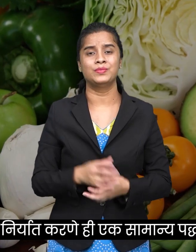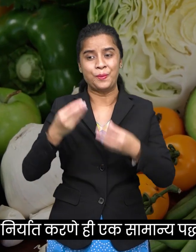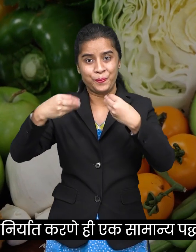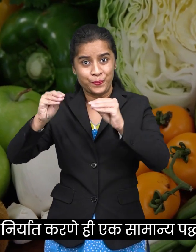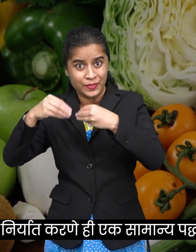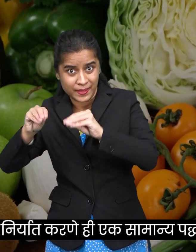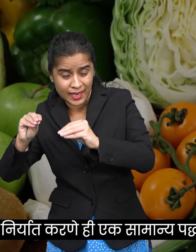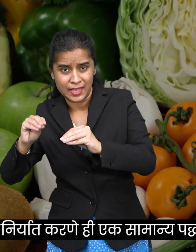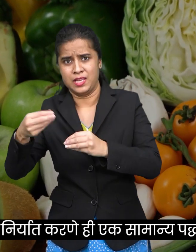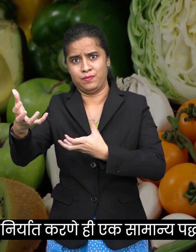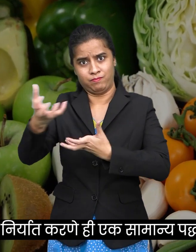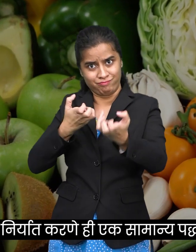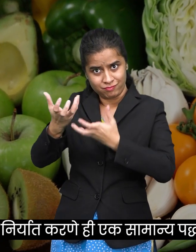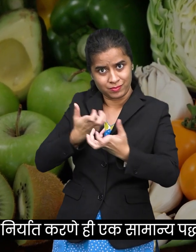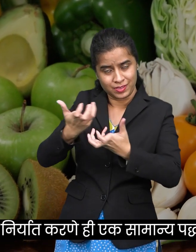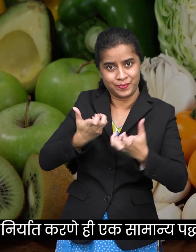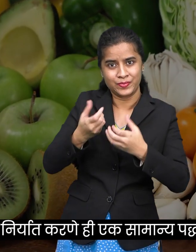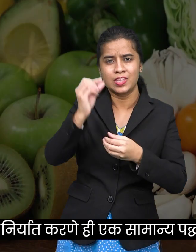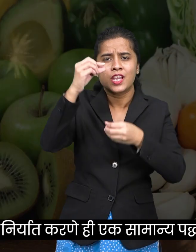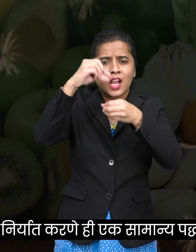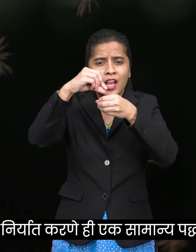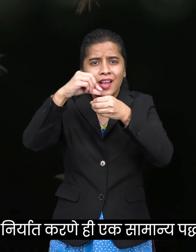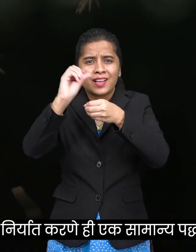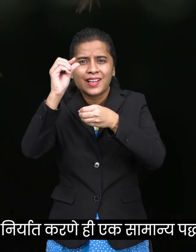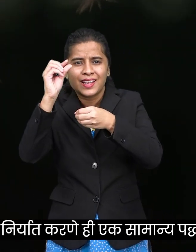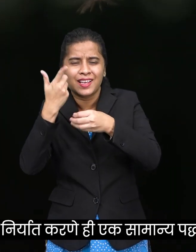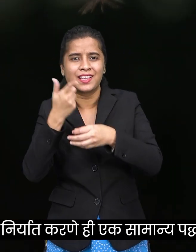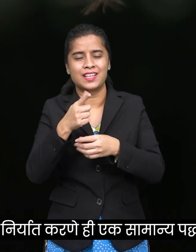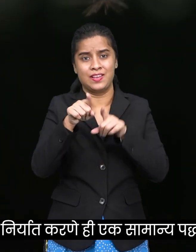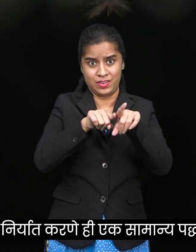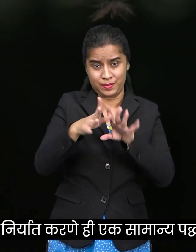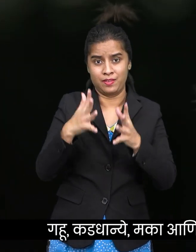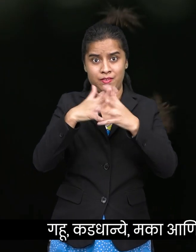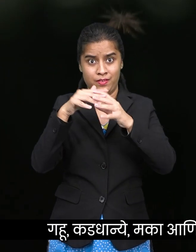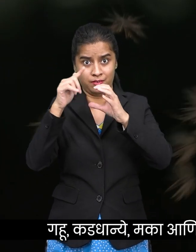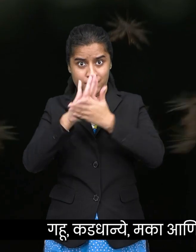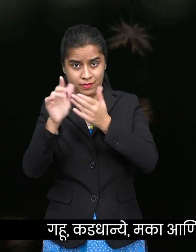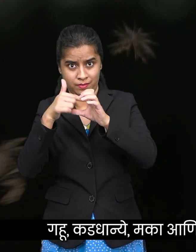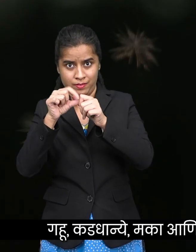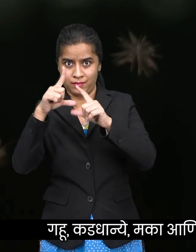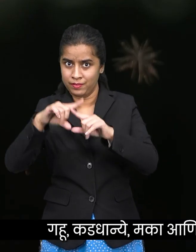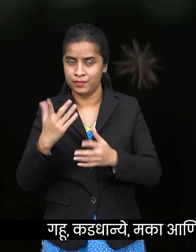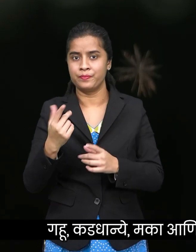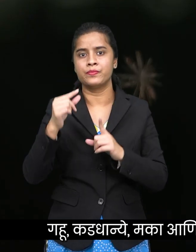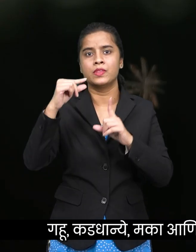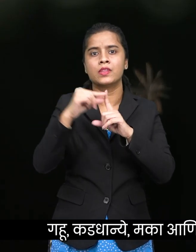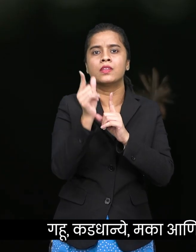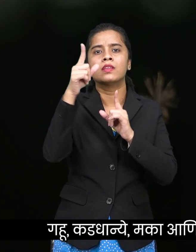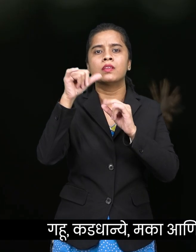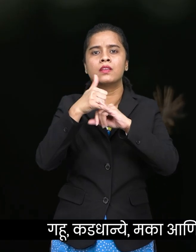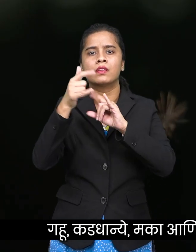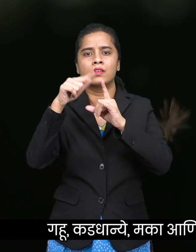करणे एक सामान्य प्रथा आहे, ज्याद्वारे अनेक बिया जगभरात पसरतात. गहू, डाळी, मका आणि